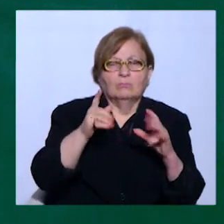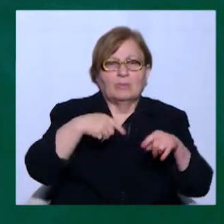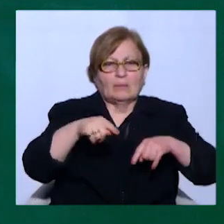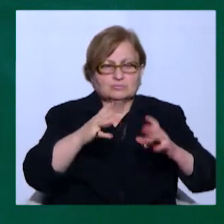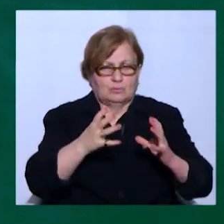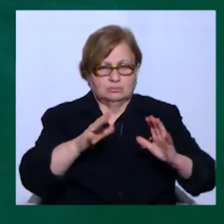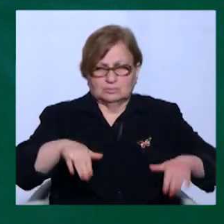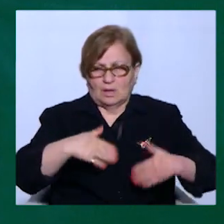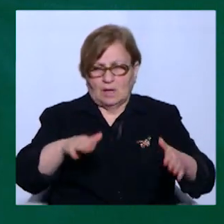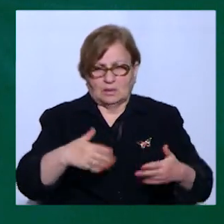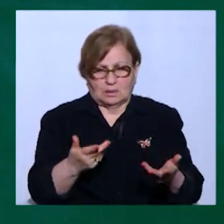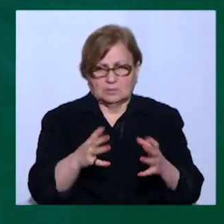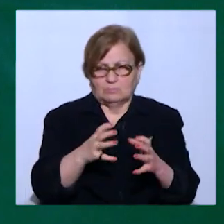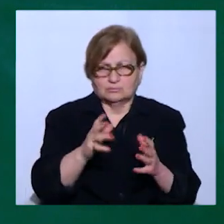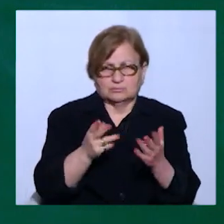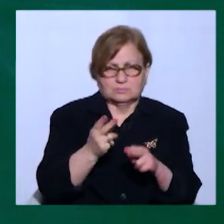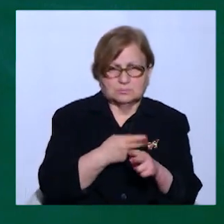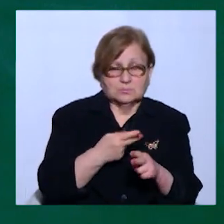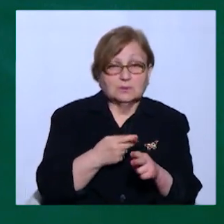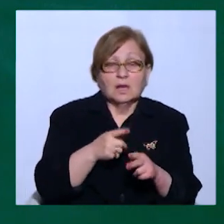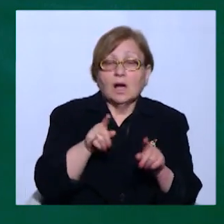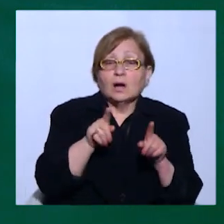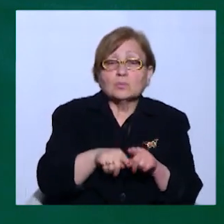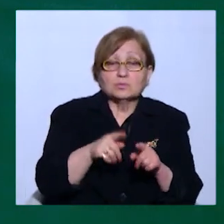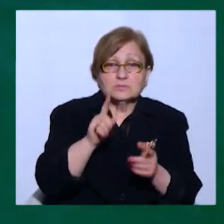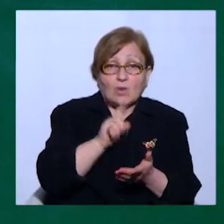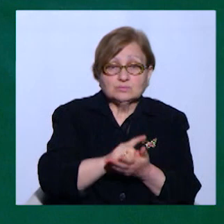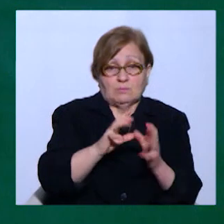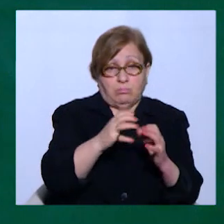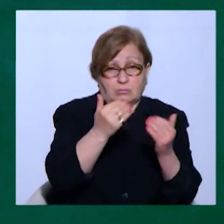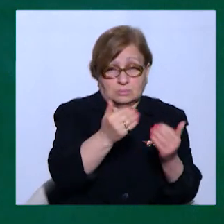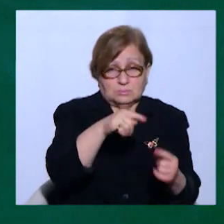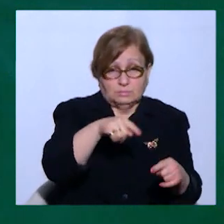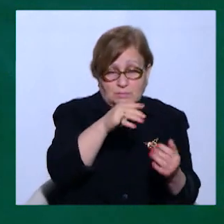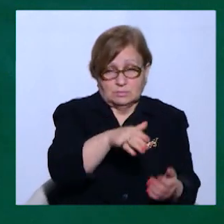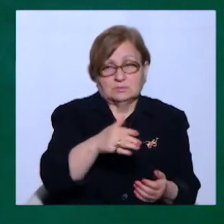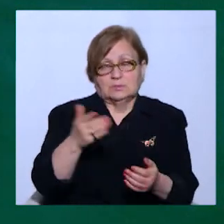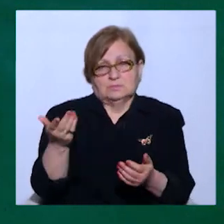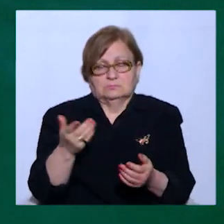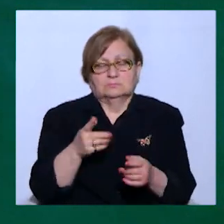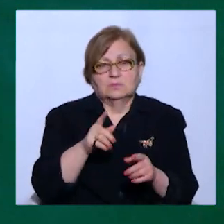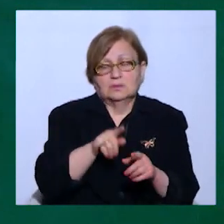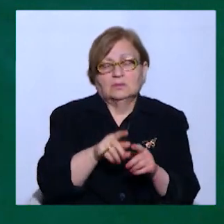და უყურებდი და ყველაფერს კარგად ხვდებოდე. აი ეს არის აუცილებელი გასაკეთებელი. შემდეგი